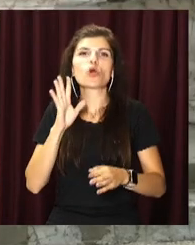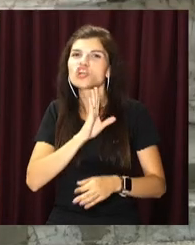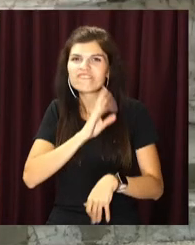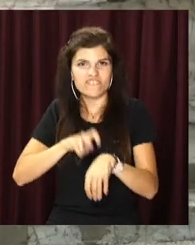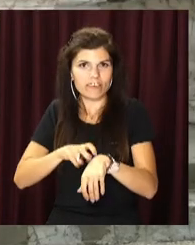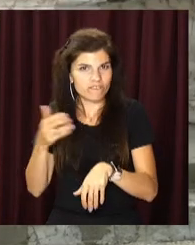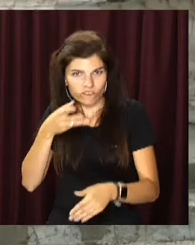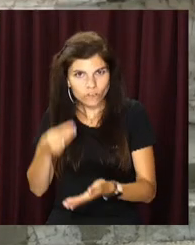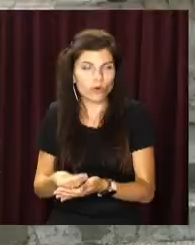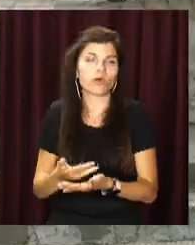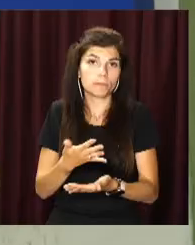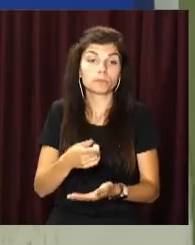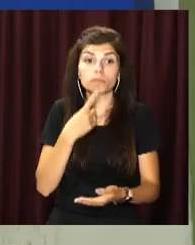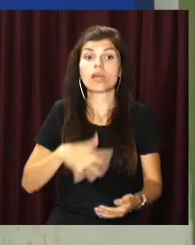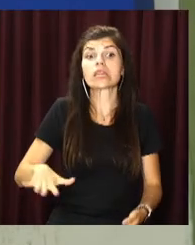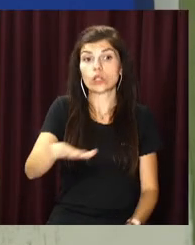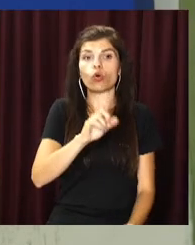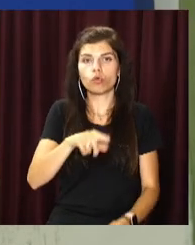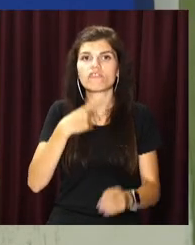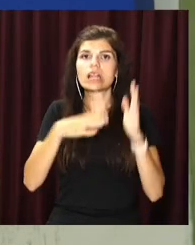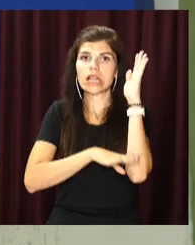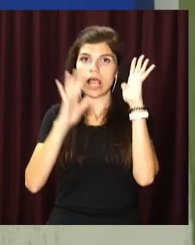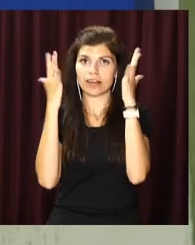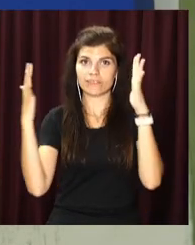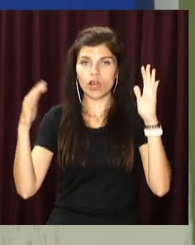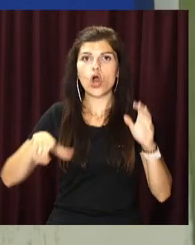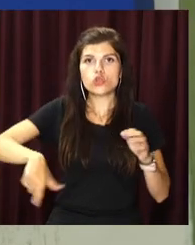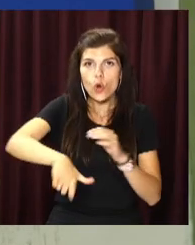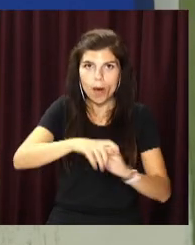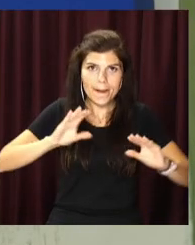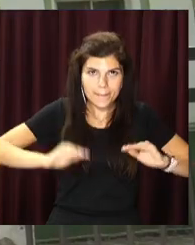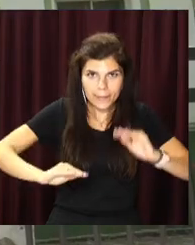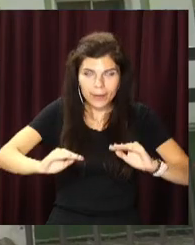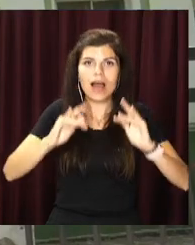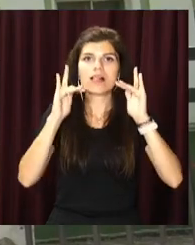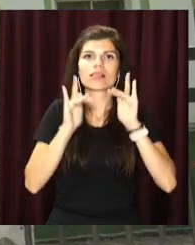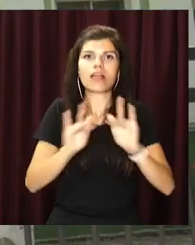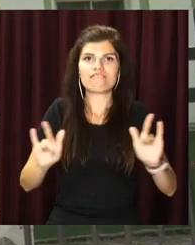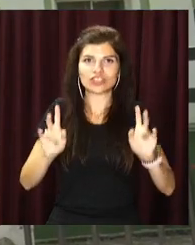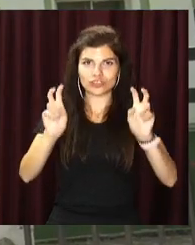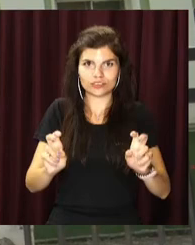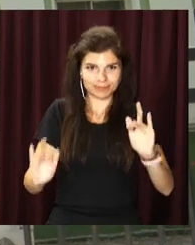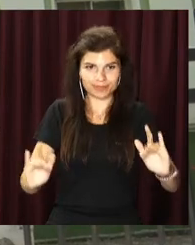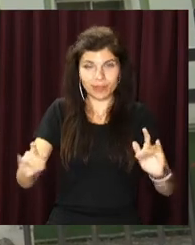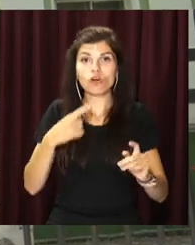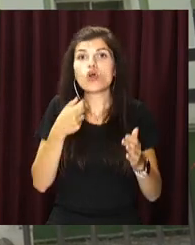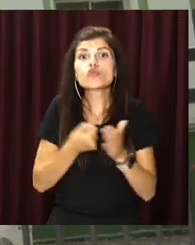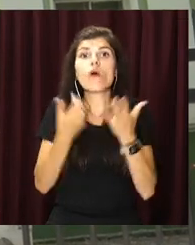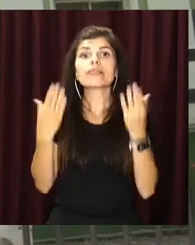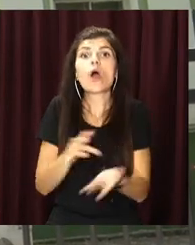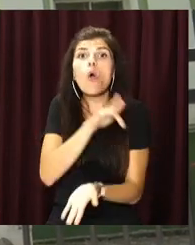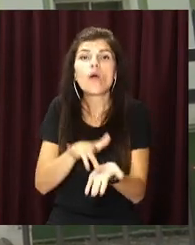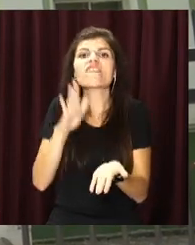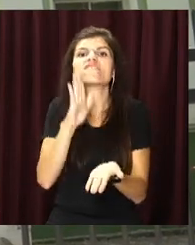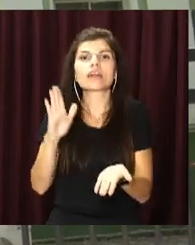і територію довкола медзакладу. Там посадять дерева, зроблять доріжки, встановлять лавочки. Завершити усі роботи мають до Дня міста – у